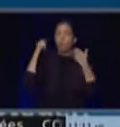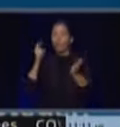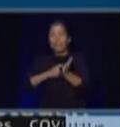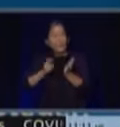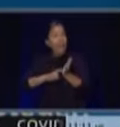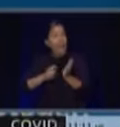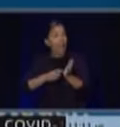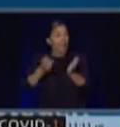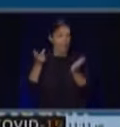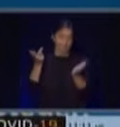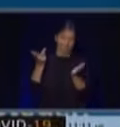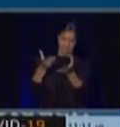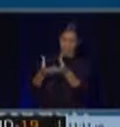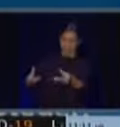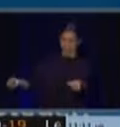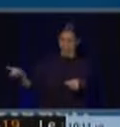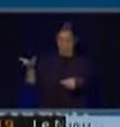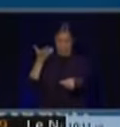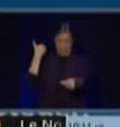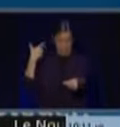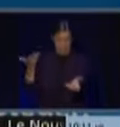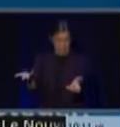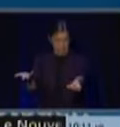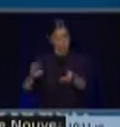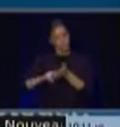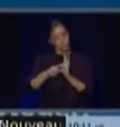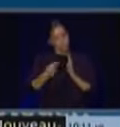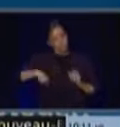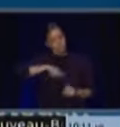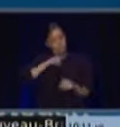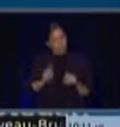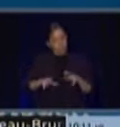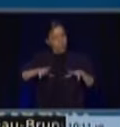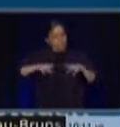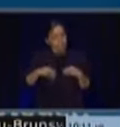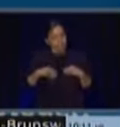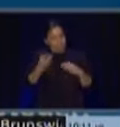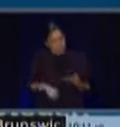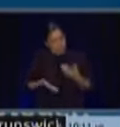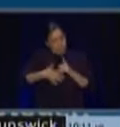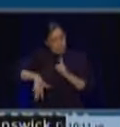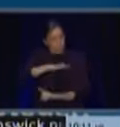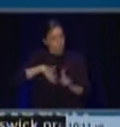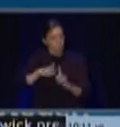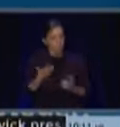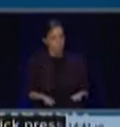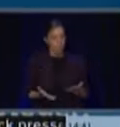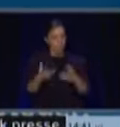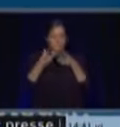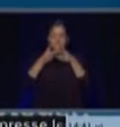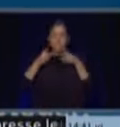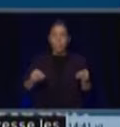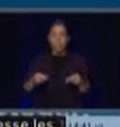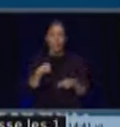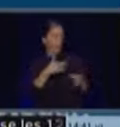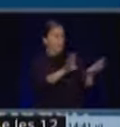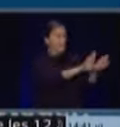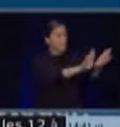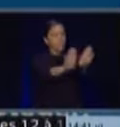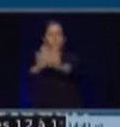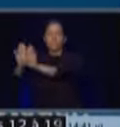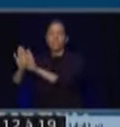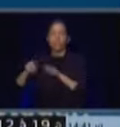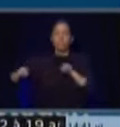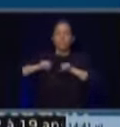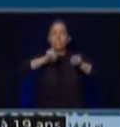va falloir accepter un certain risque. On ne veut pas reconfiner. Ça veut dire qu'il va falloir, pendant